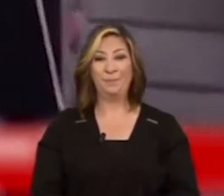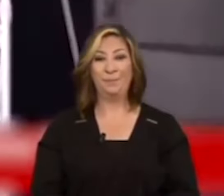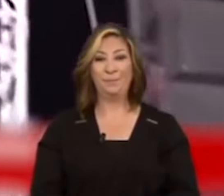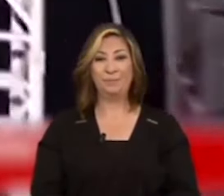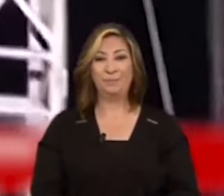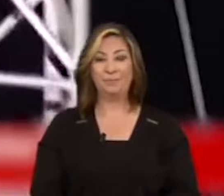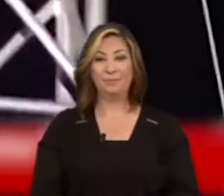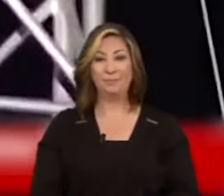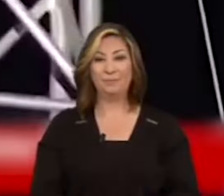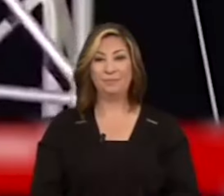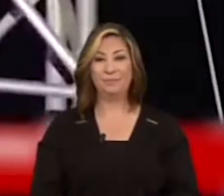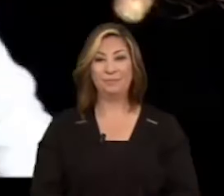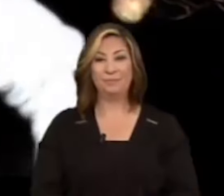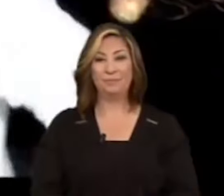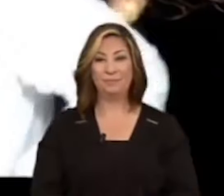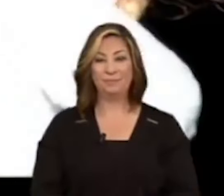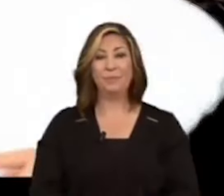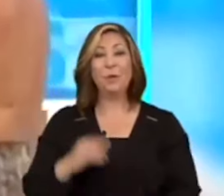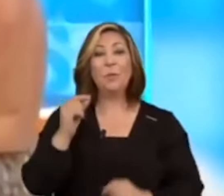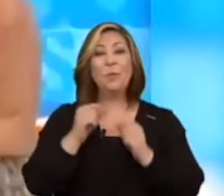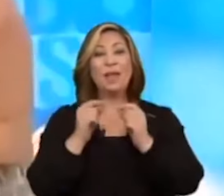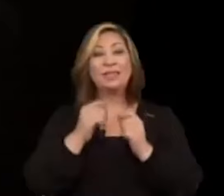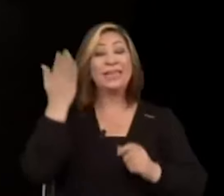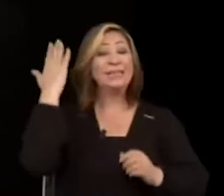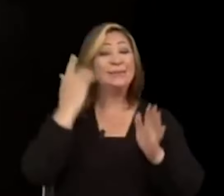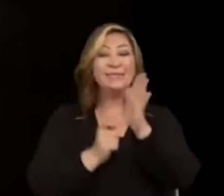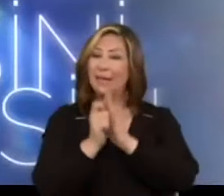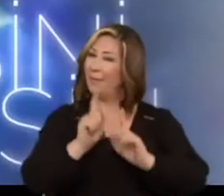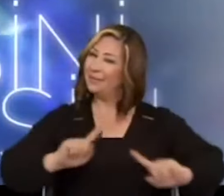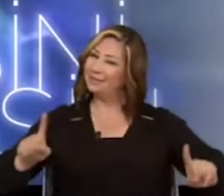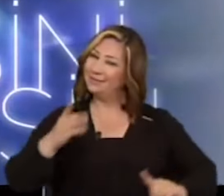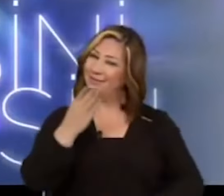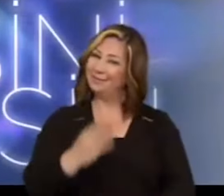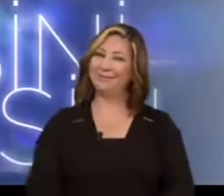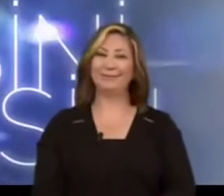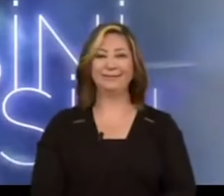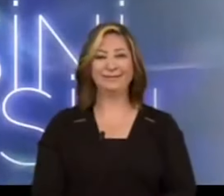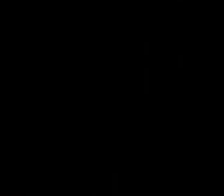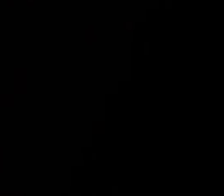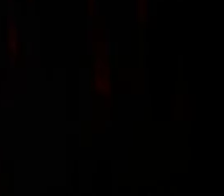Bülent Serttaş, geçmişini silemezsin.